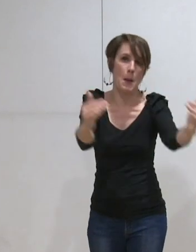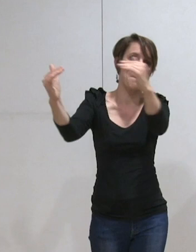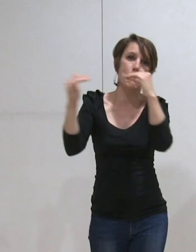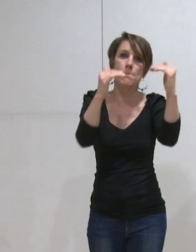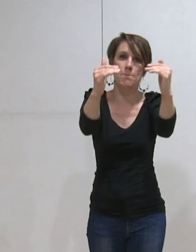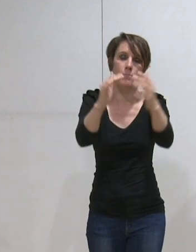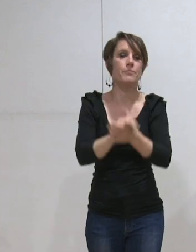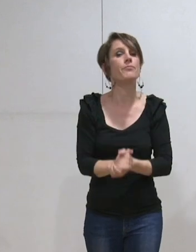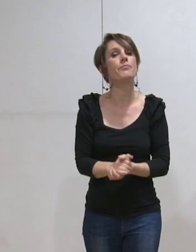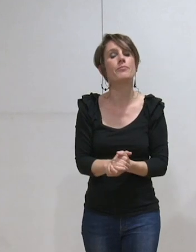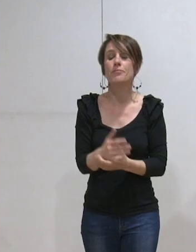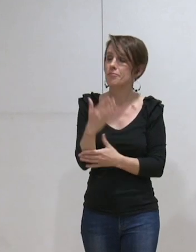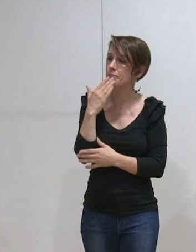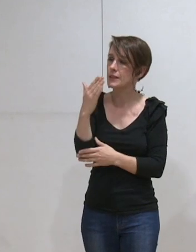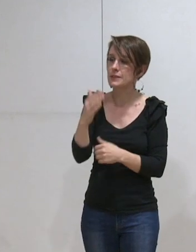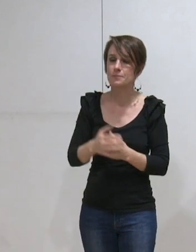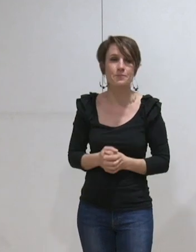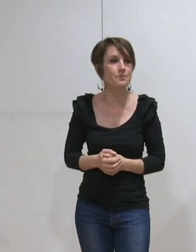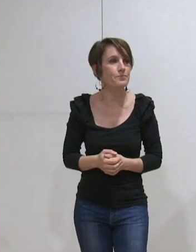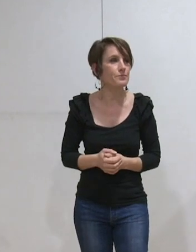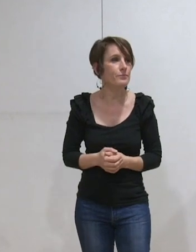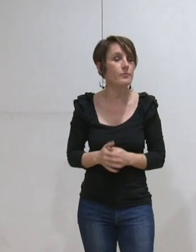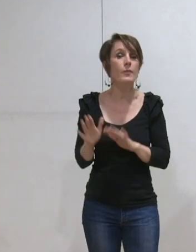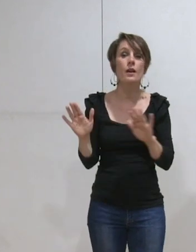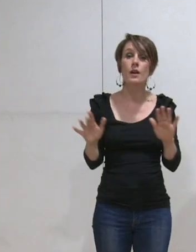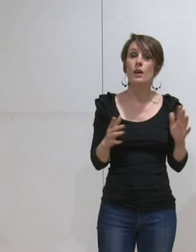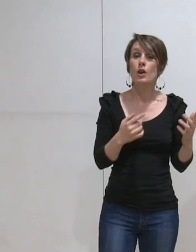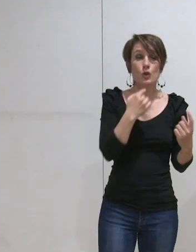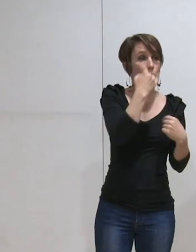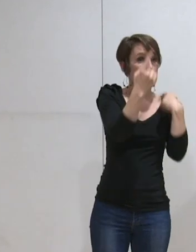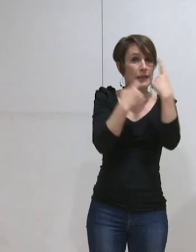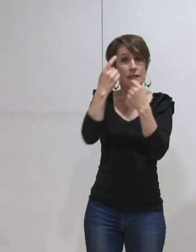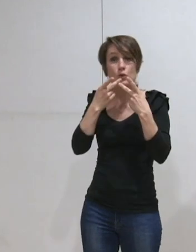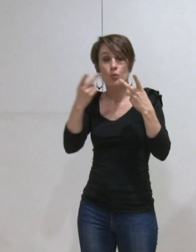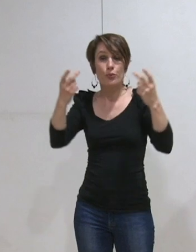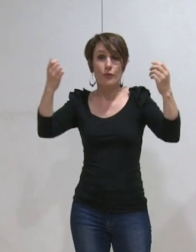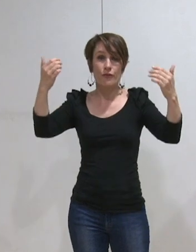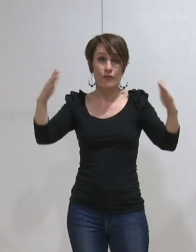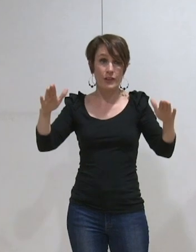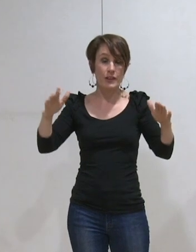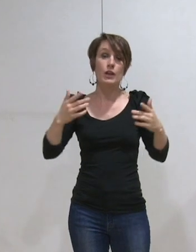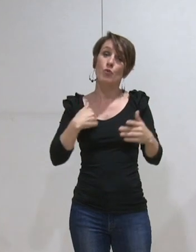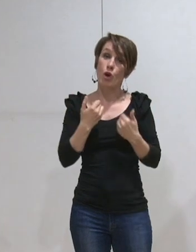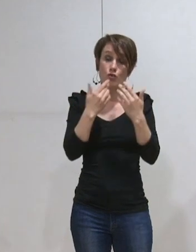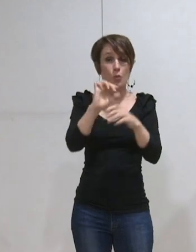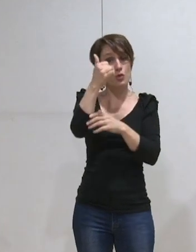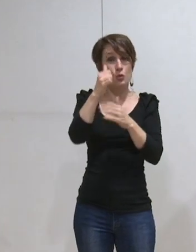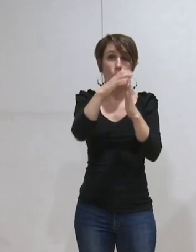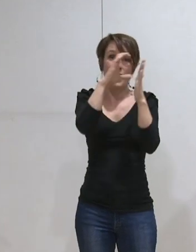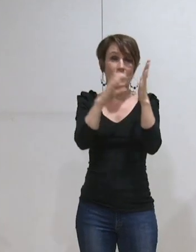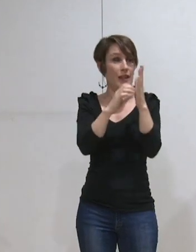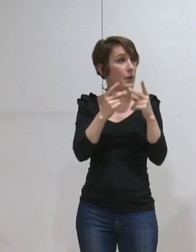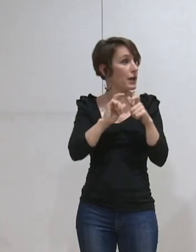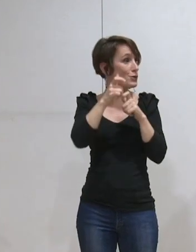remercie les questions orales sont donc terminées je vous propose de passer aux premières délibération et la première